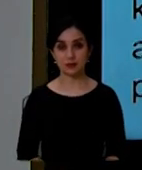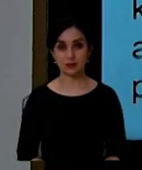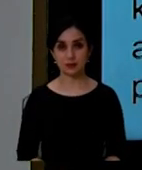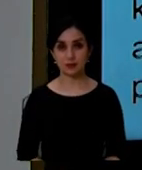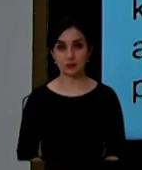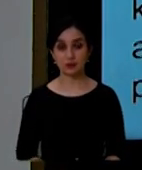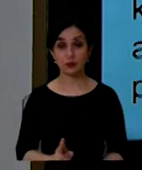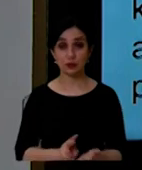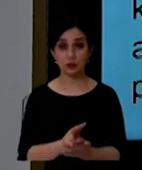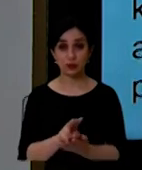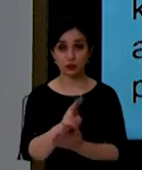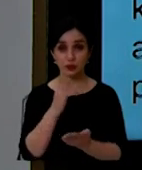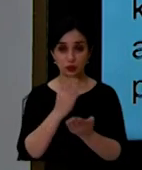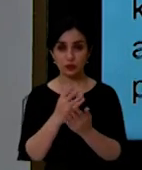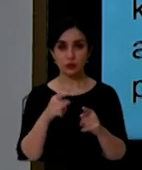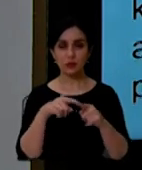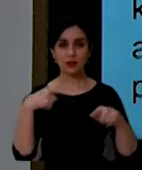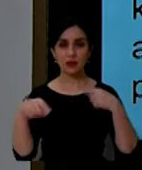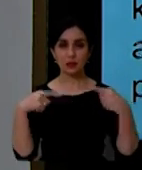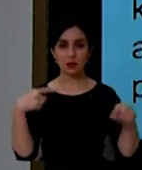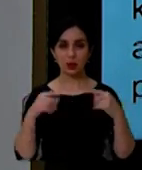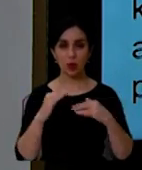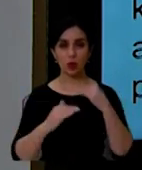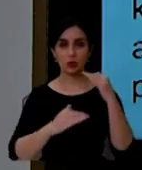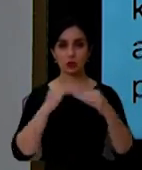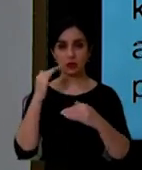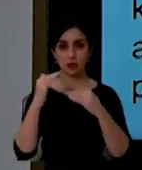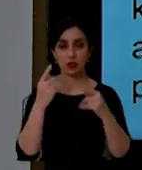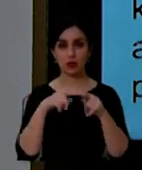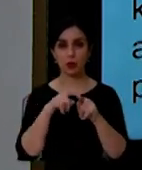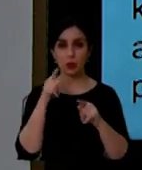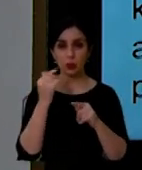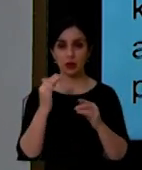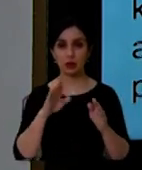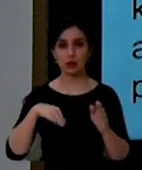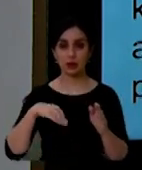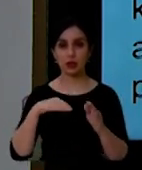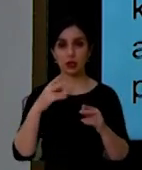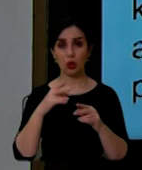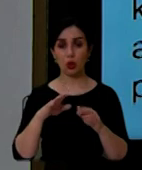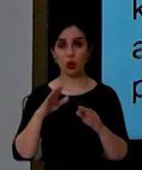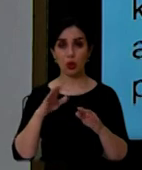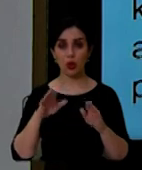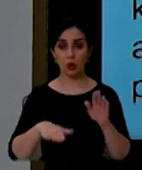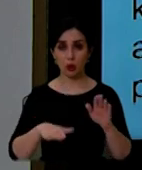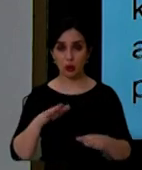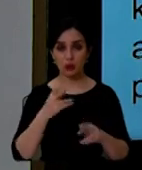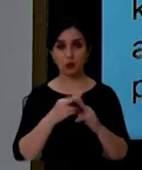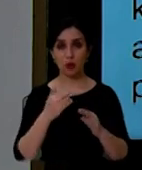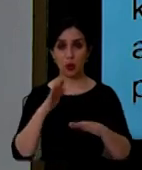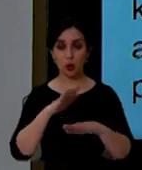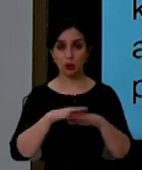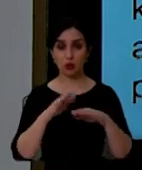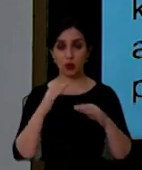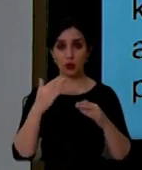Sədərələb yorulçilərnin xil-məxilləgi oşk gən, ələrnin kiyngi oyaqları aldingi oyaqları gə